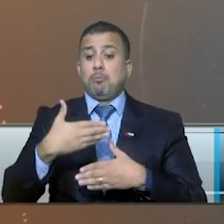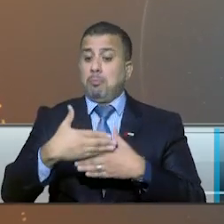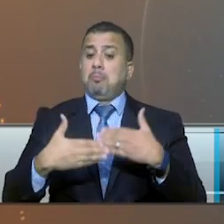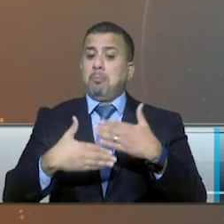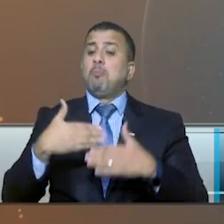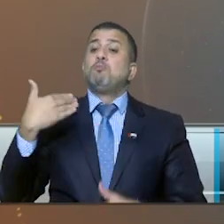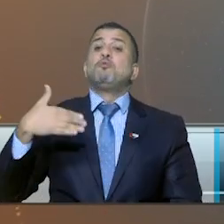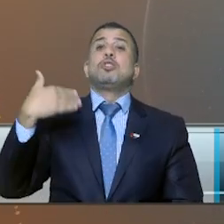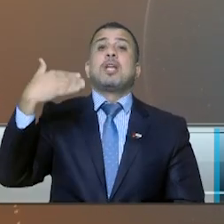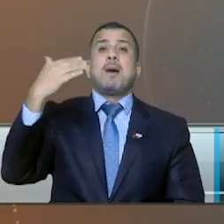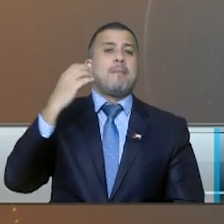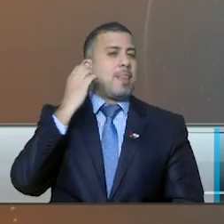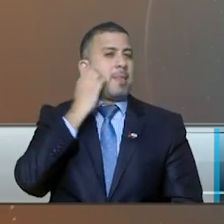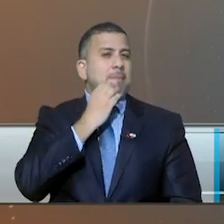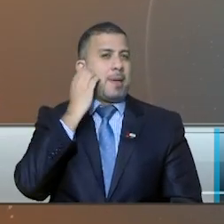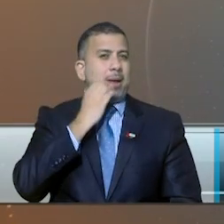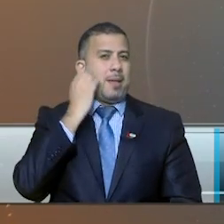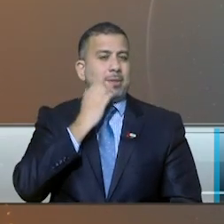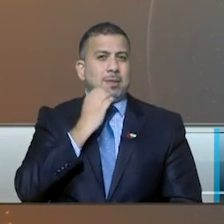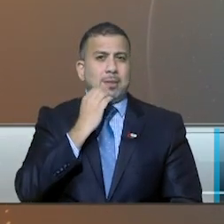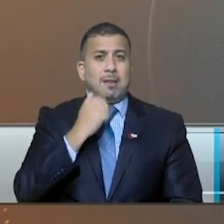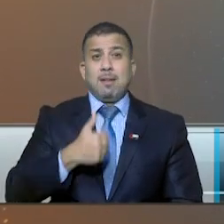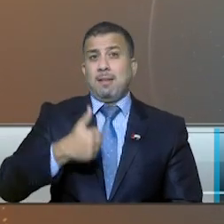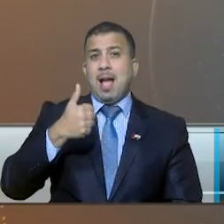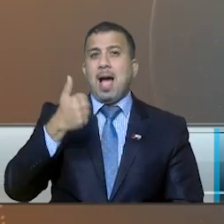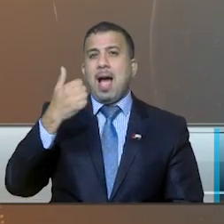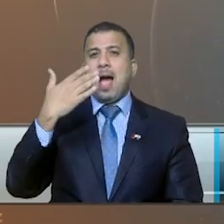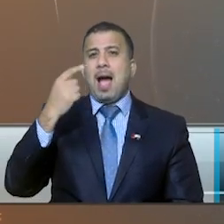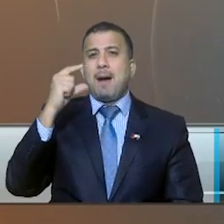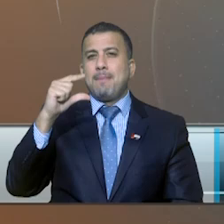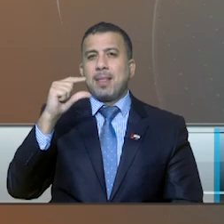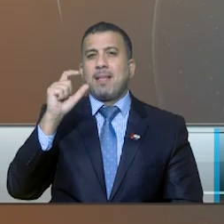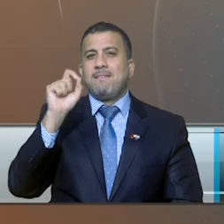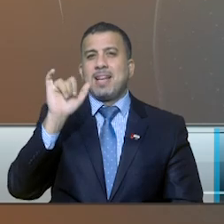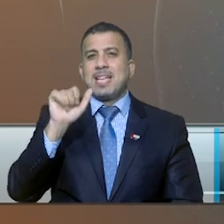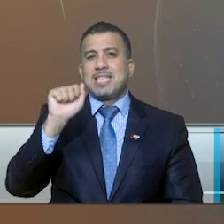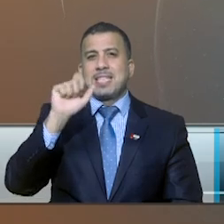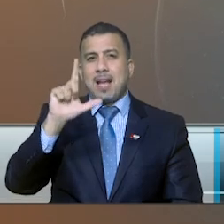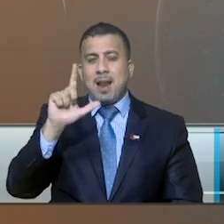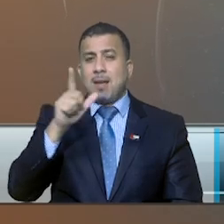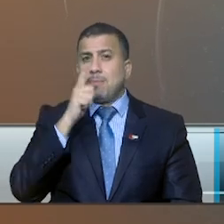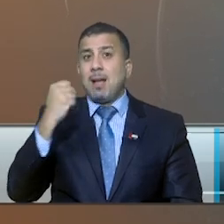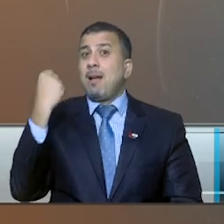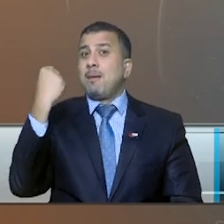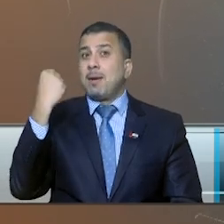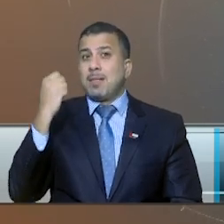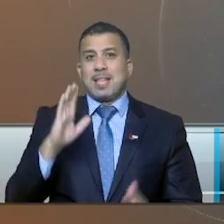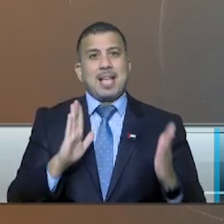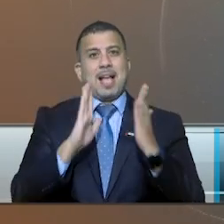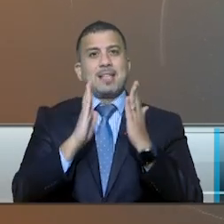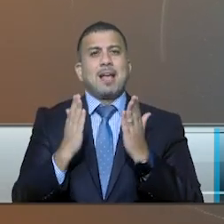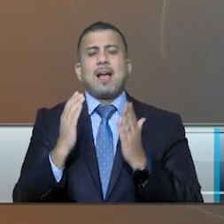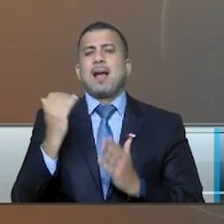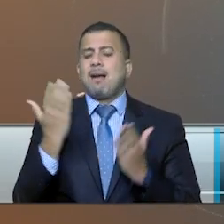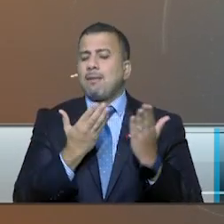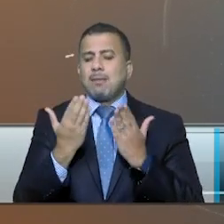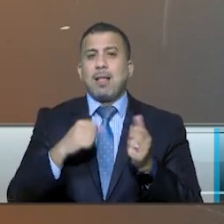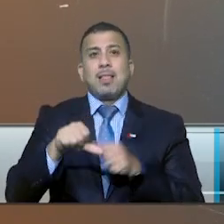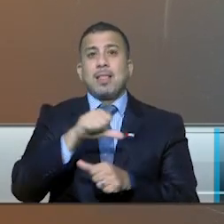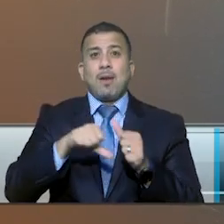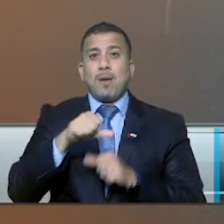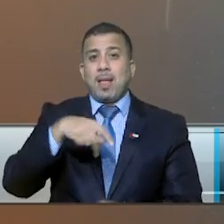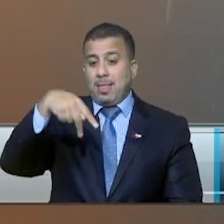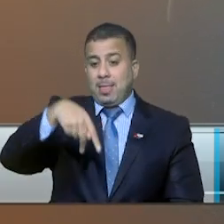مستقبل الامارات واحرز الطالب احمد فيصل لقب بطل تحدي القراءه العربي في دورته